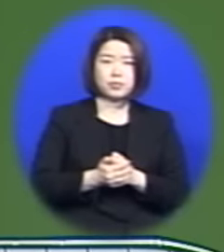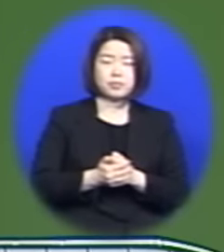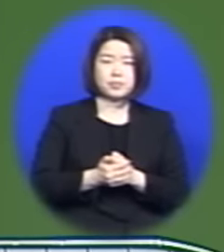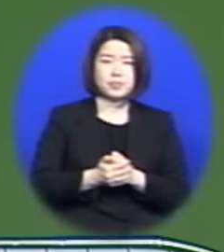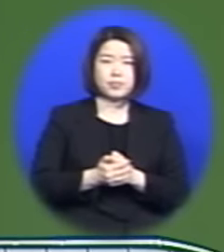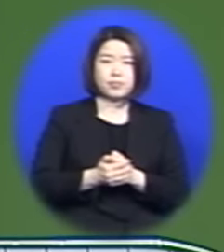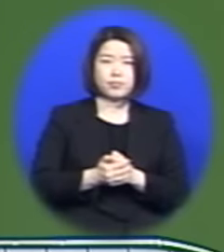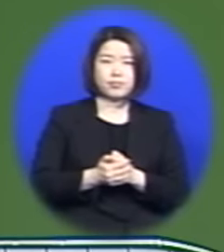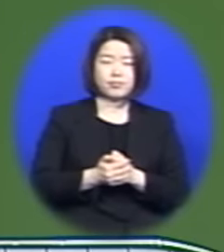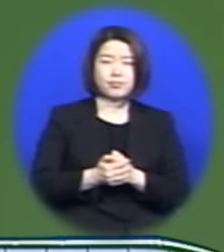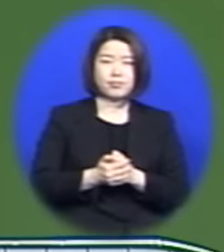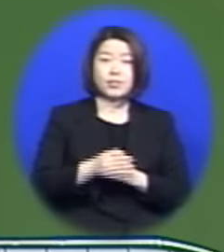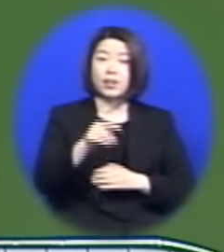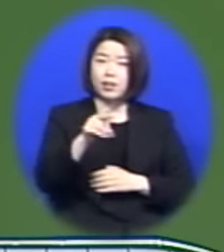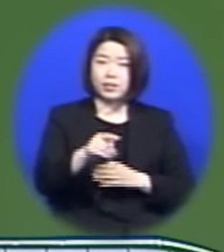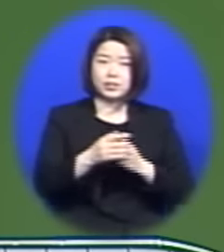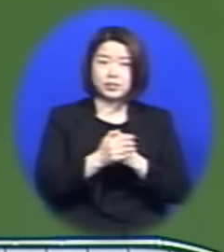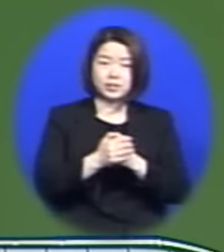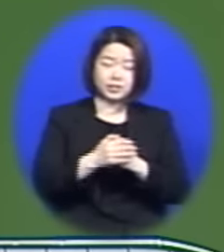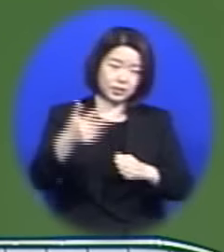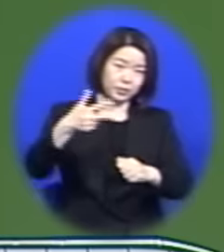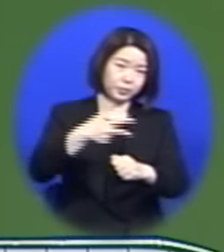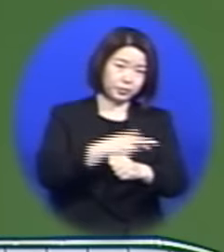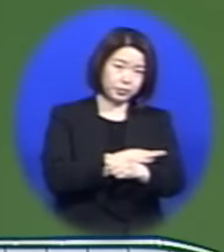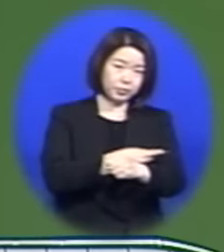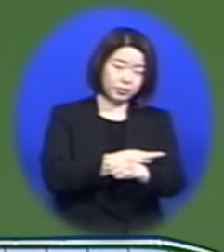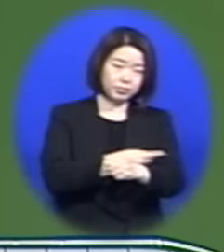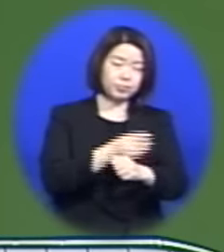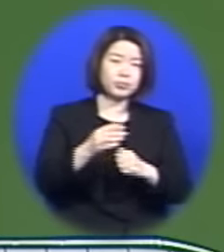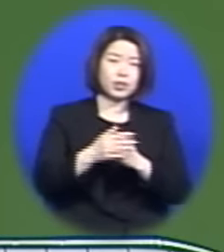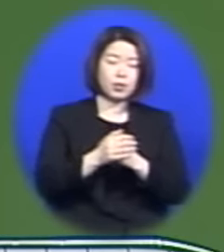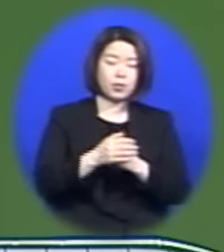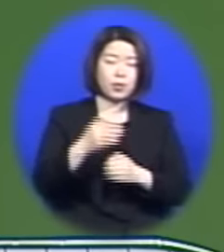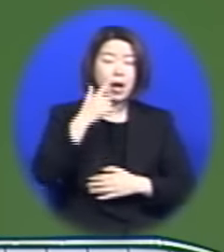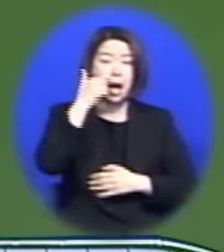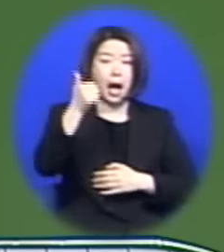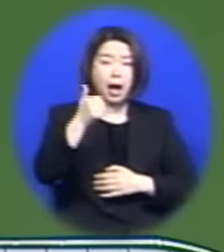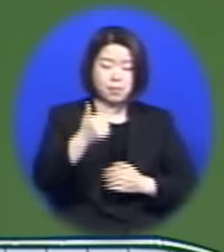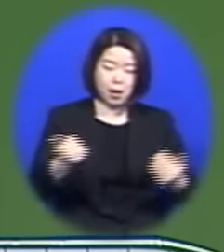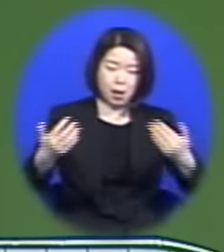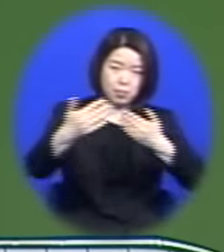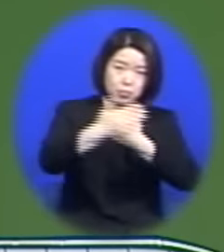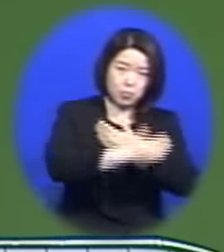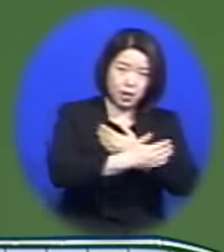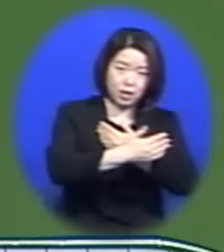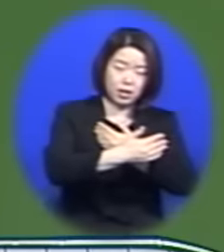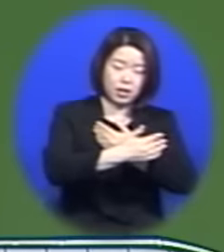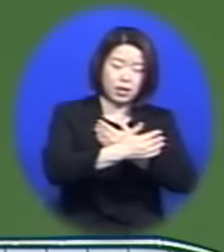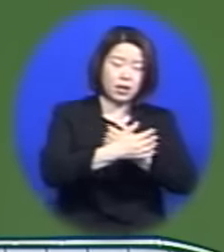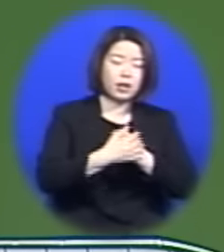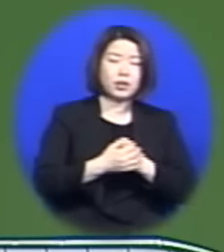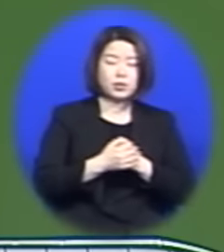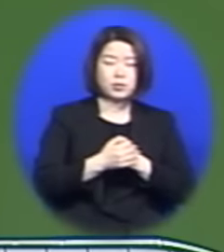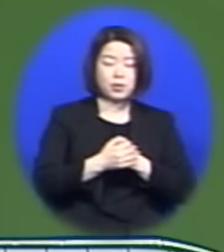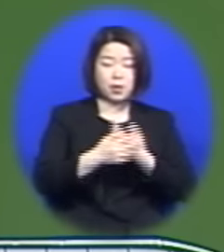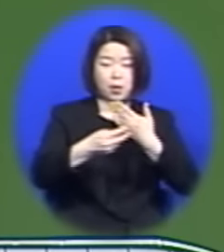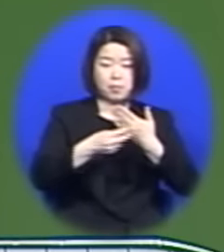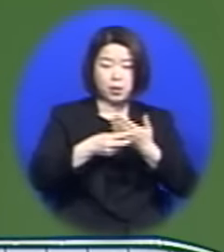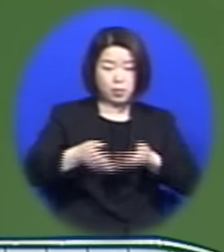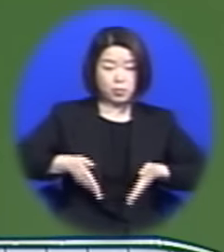넣었습니다 그 링거 주사를 꽂고 아빠 품에 안겨서 병원 복도를 이렇게 왔다 갔다 하는